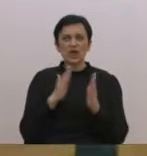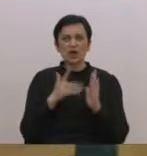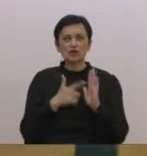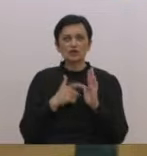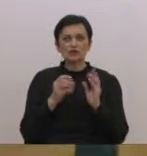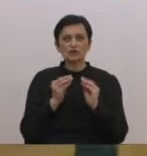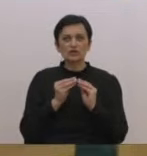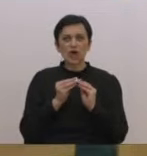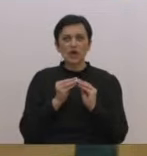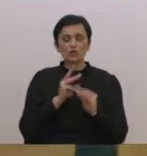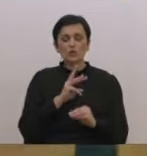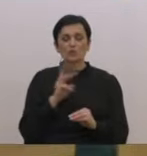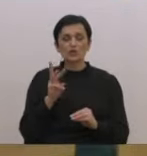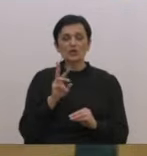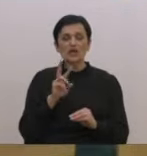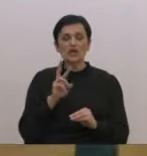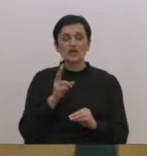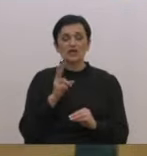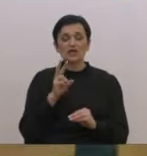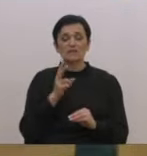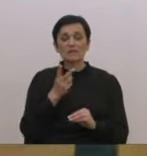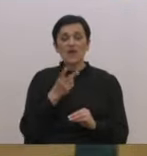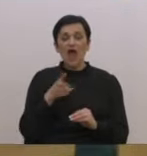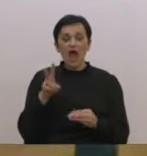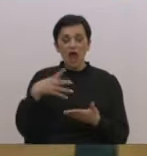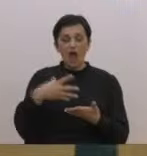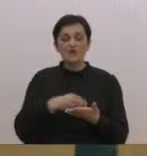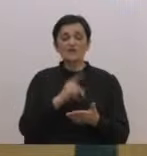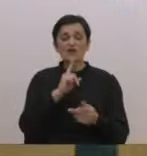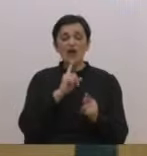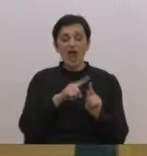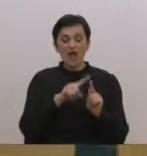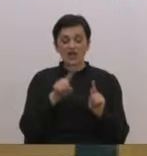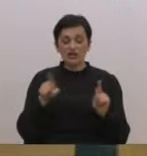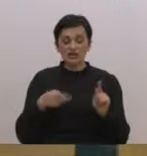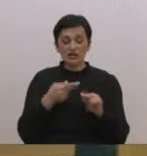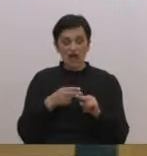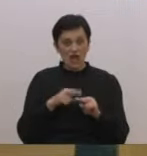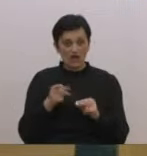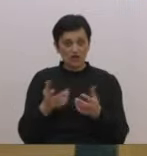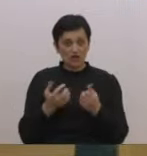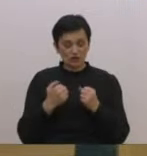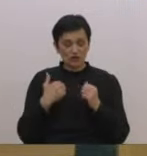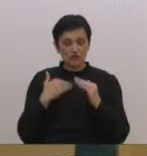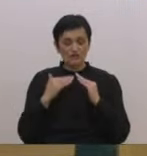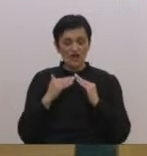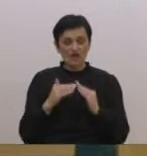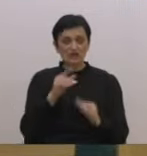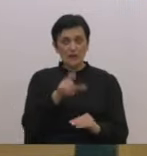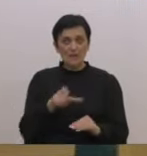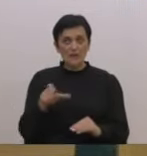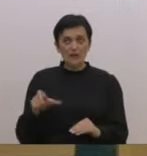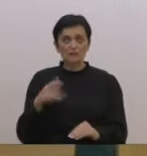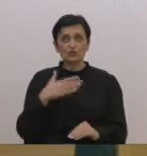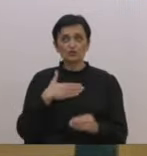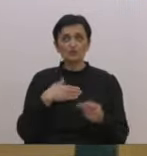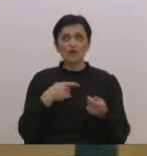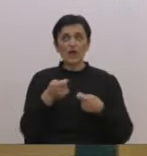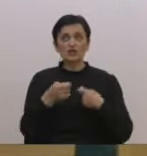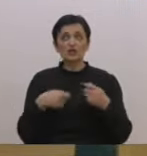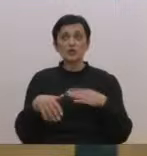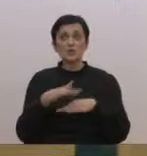710 000 ევროს შემოსავალი ერთი წლის განმავლობაში. ესეც მიიღეს ჩვენმა ფერმერებმა, ჩვენმა ბიზნეს